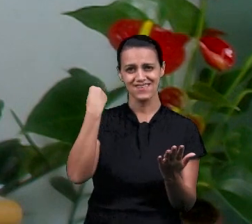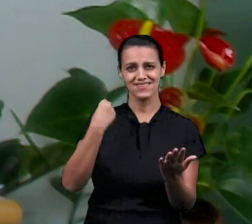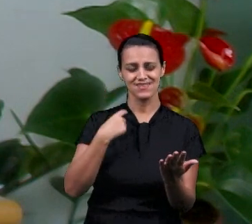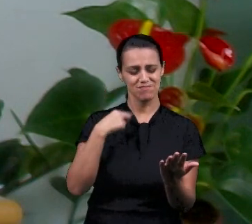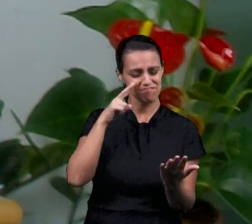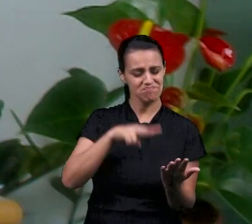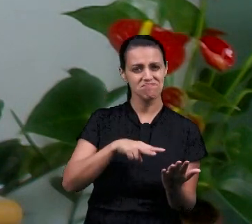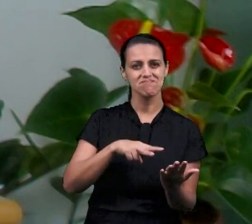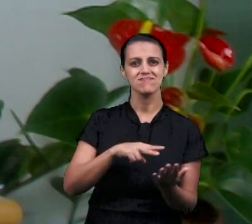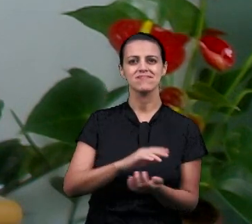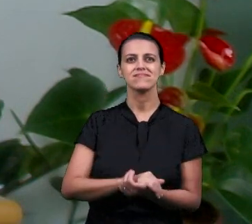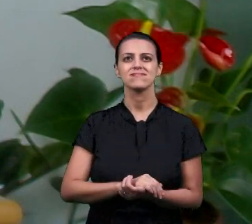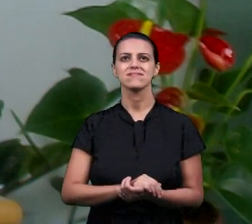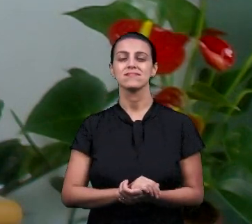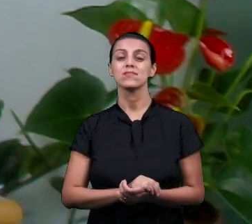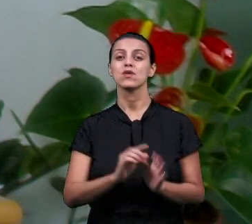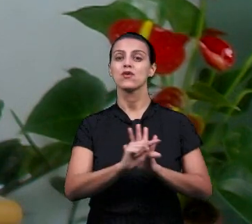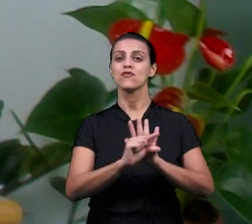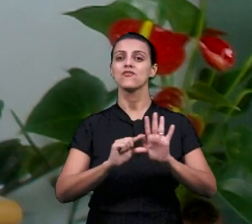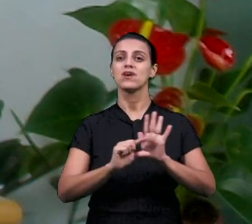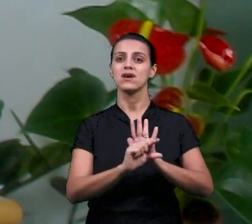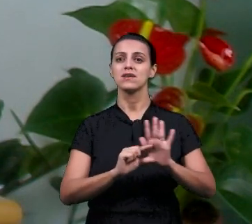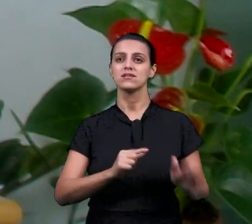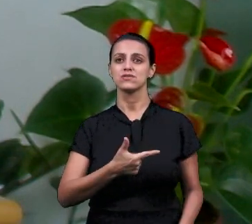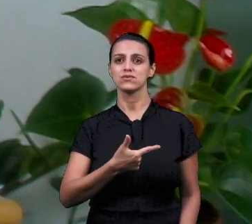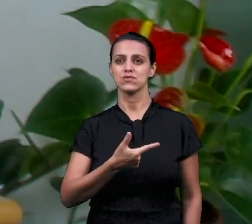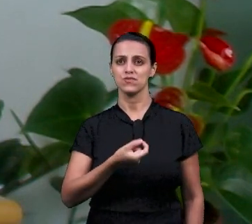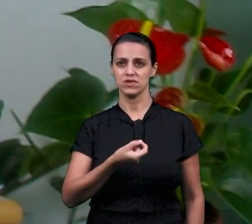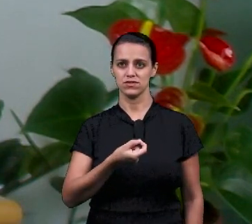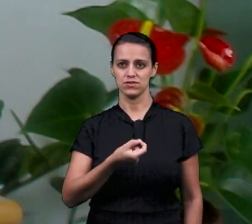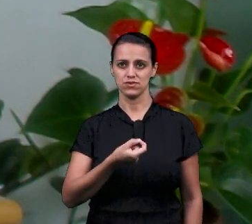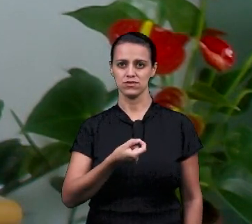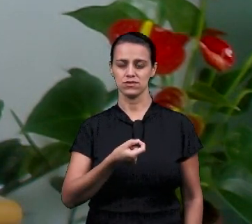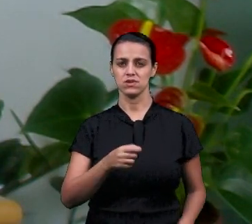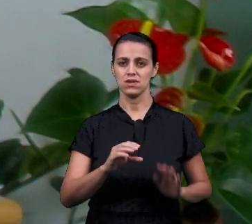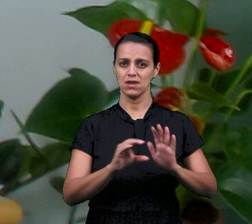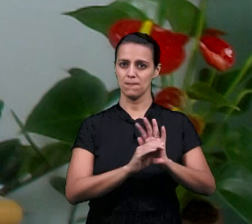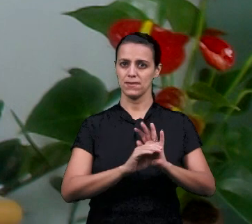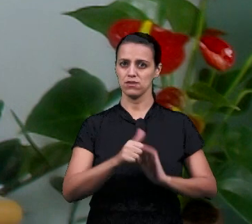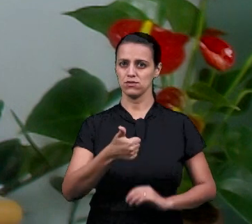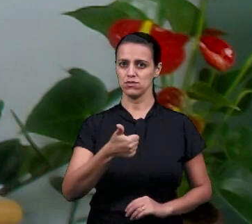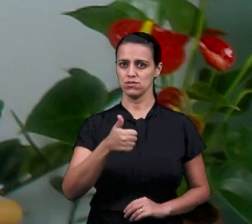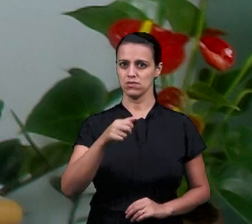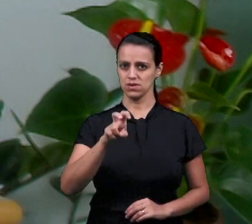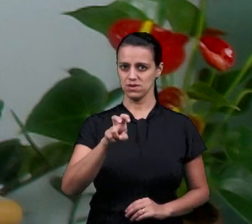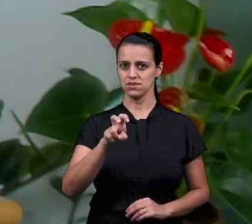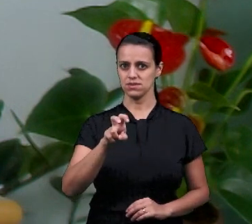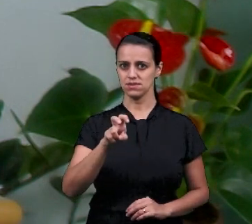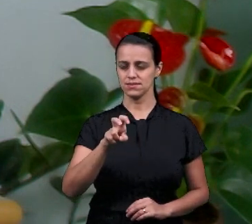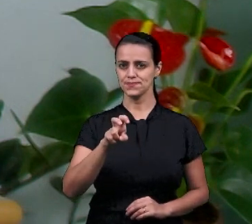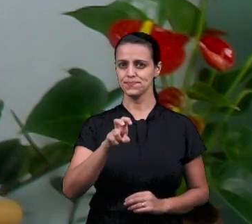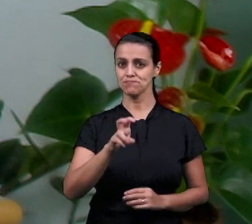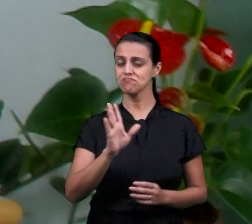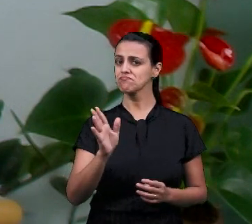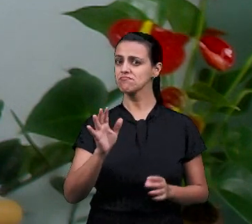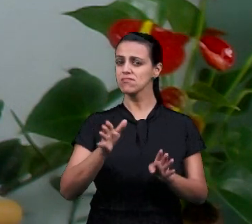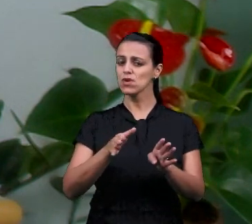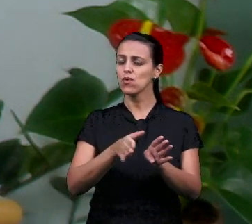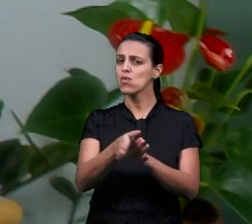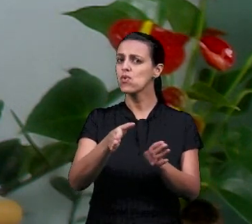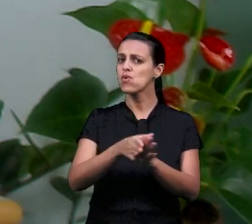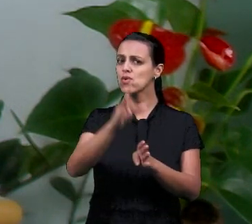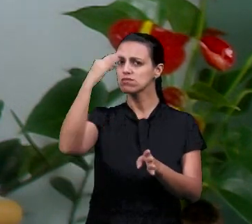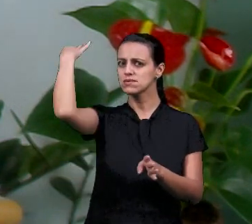Donc, regardez, au verset 20, au chapitre 15 du livre d'Actes, donc l'orientation est